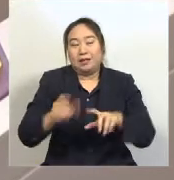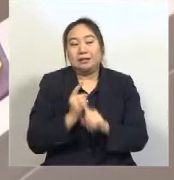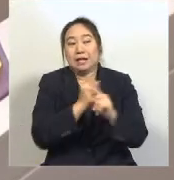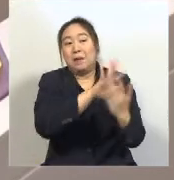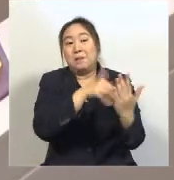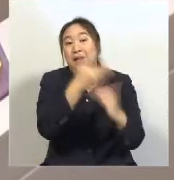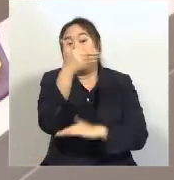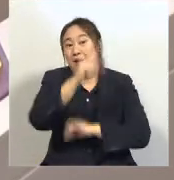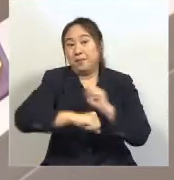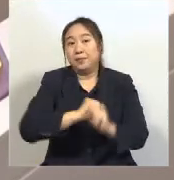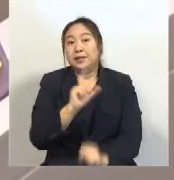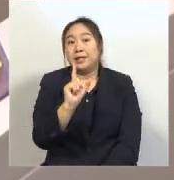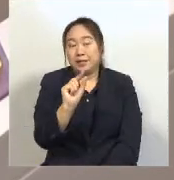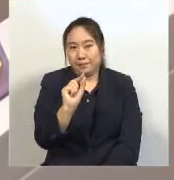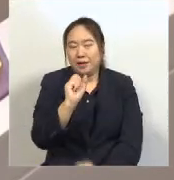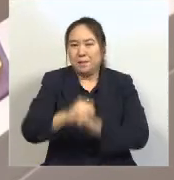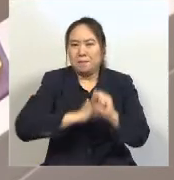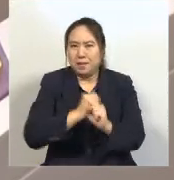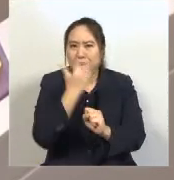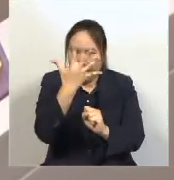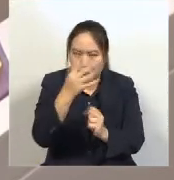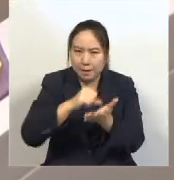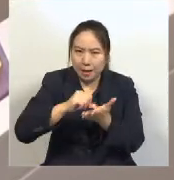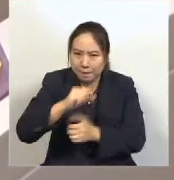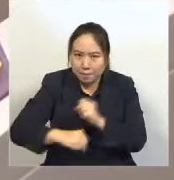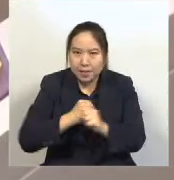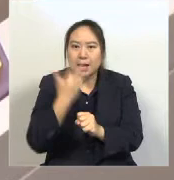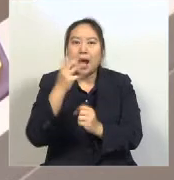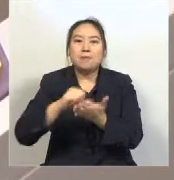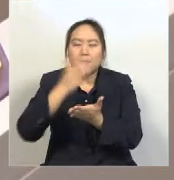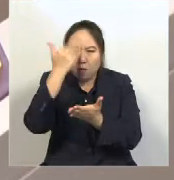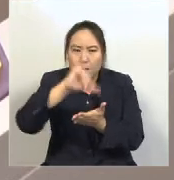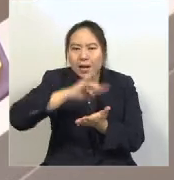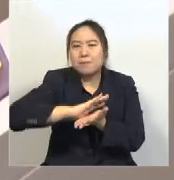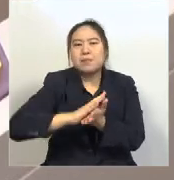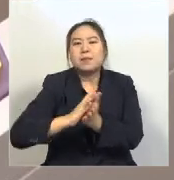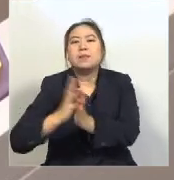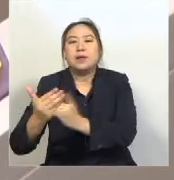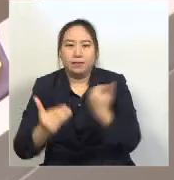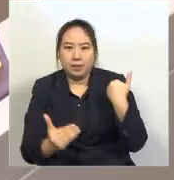20ปีสามารถปรับได้ทุก5ปีเพื่อรองรับการเปลี่ยนแปลงค่ะ